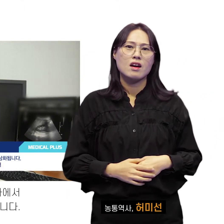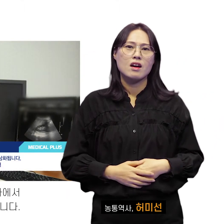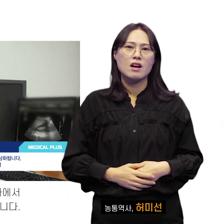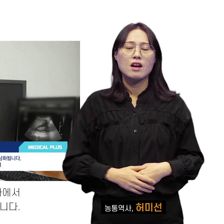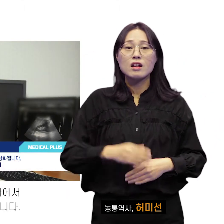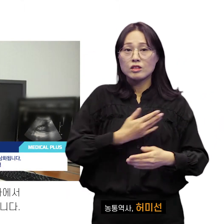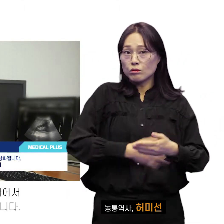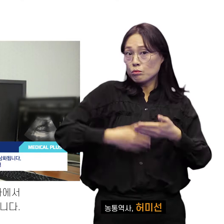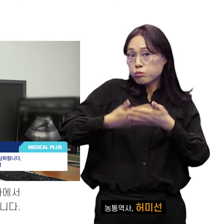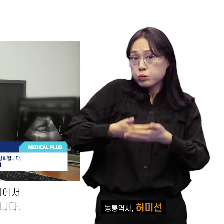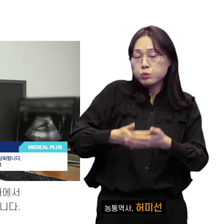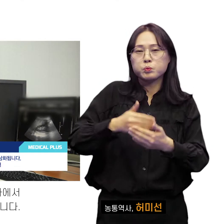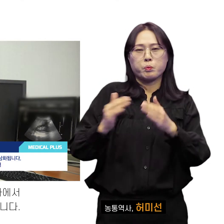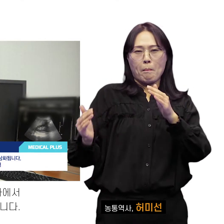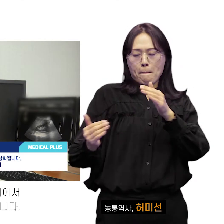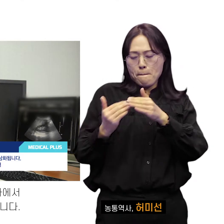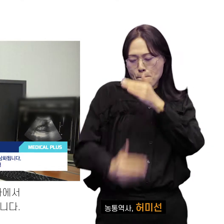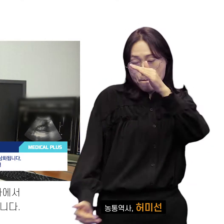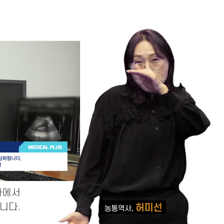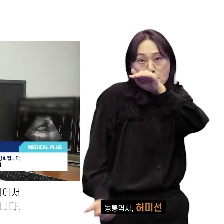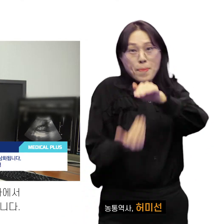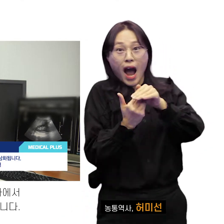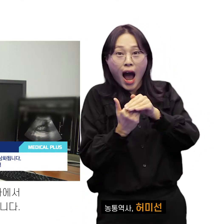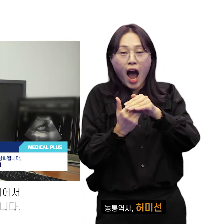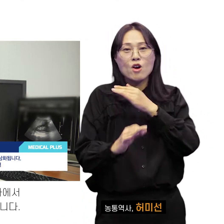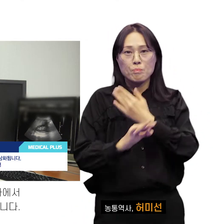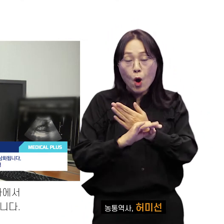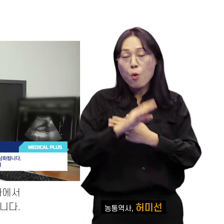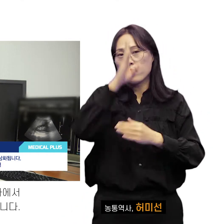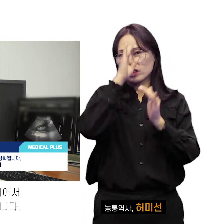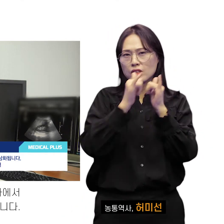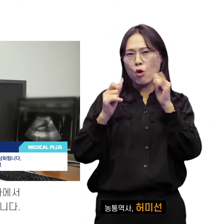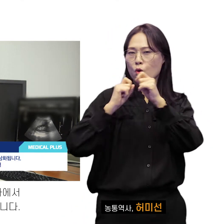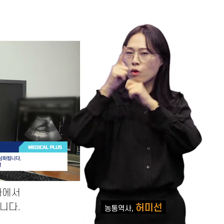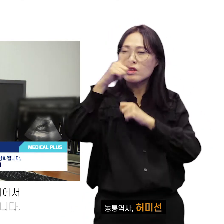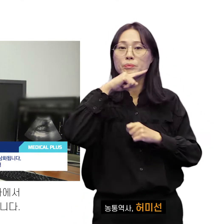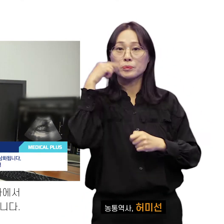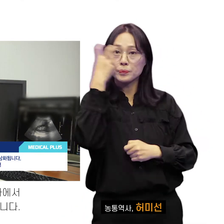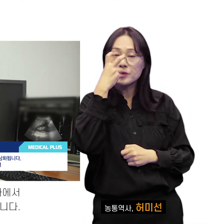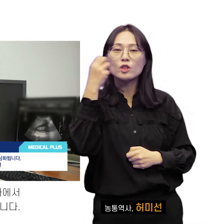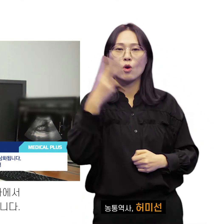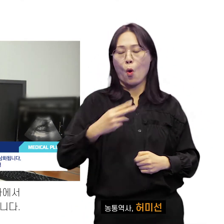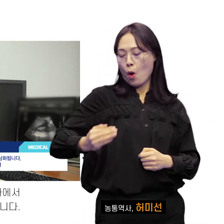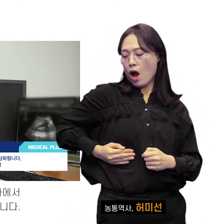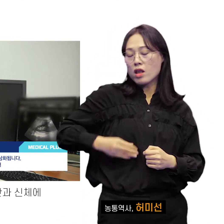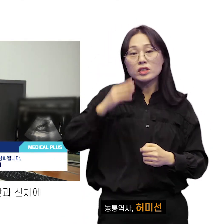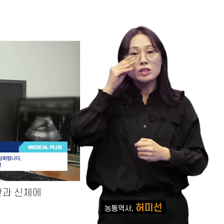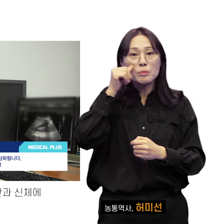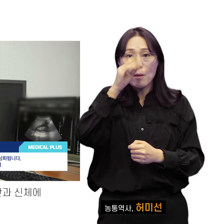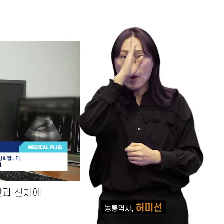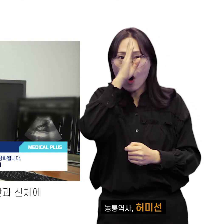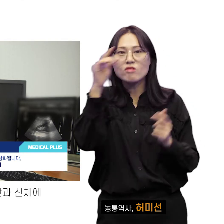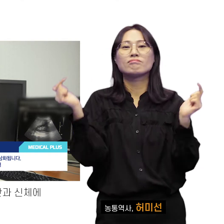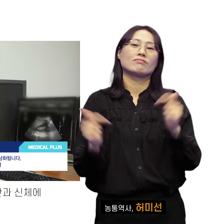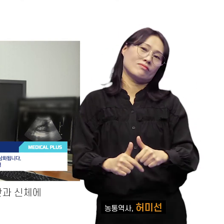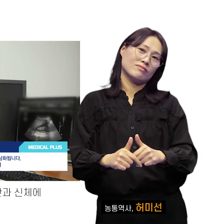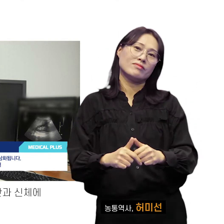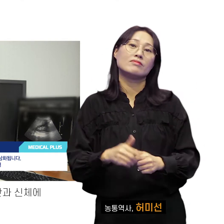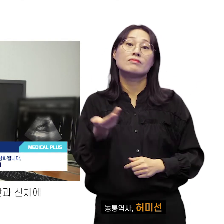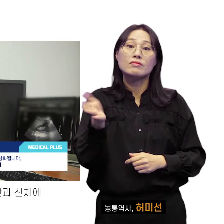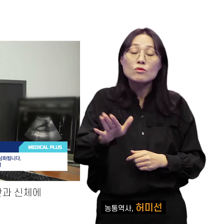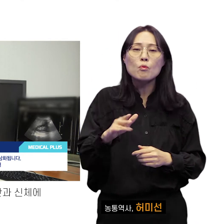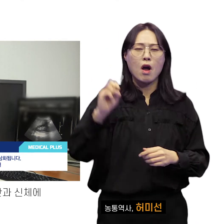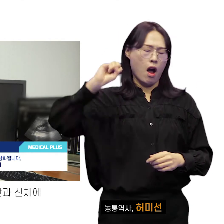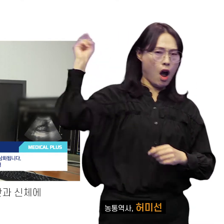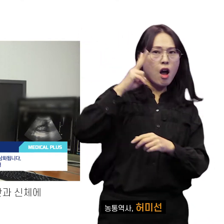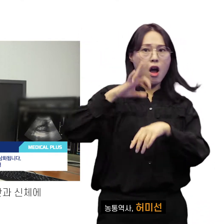체중 감량이 달성되면 거의 모든 환자에서 혈액 검사와 간내 지방증이 정상화됩니다. 그러나 급격한 체중